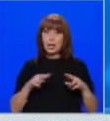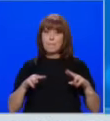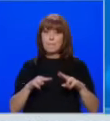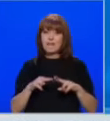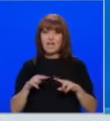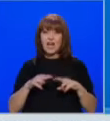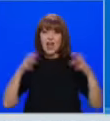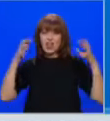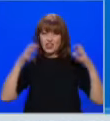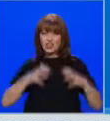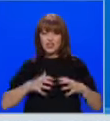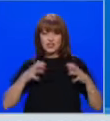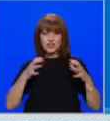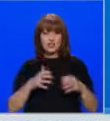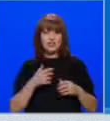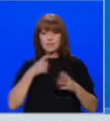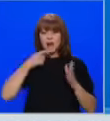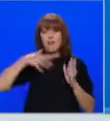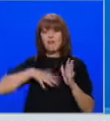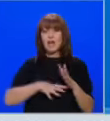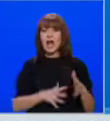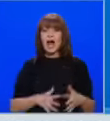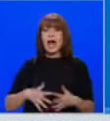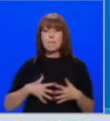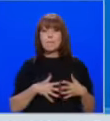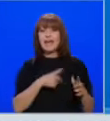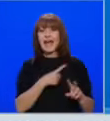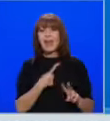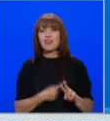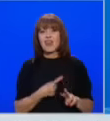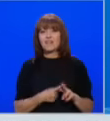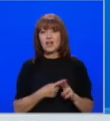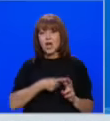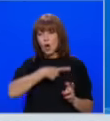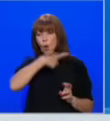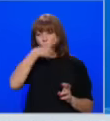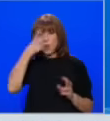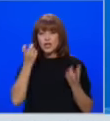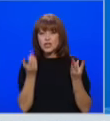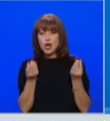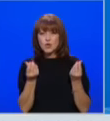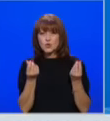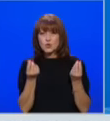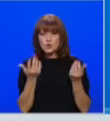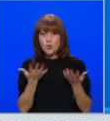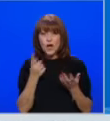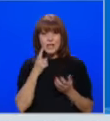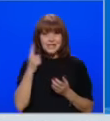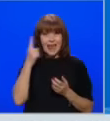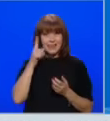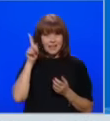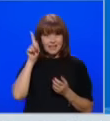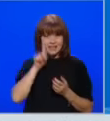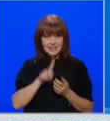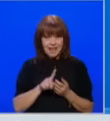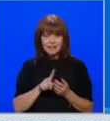Проливни дъждове предизвикаха сериозни наводнения в американския щат Невада. В традиционно горещия и сух щат само за ден падна количество